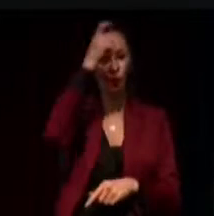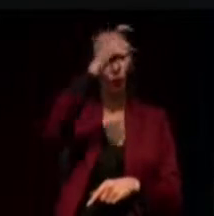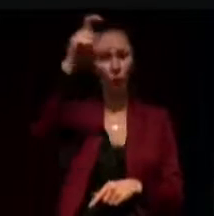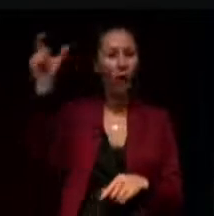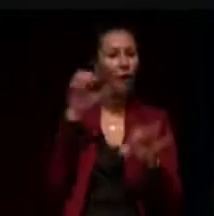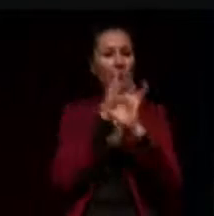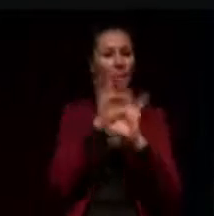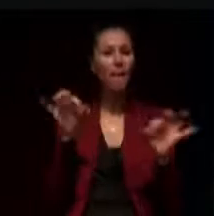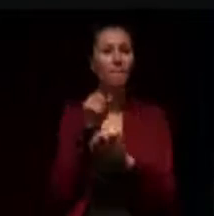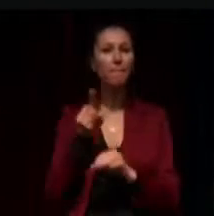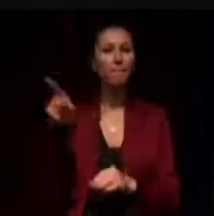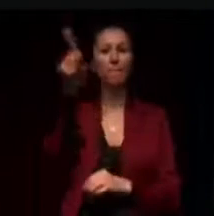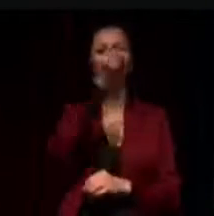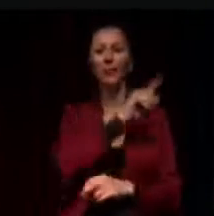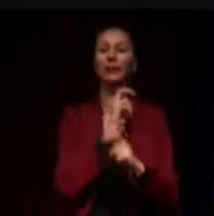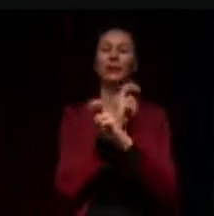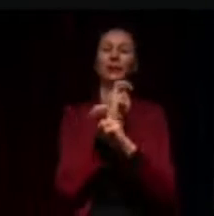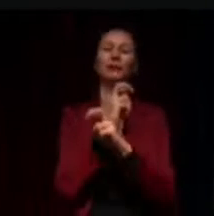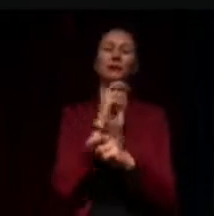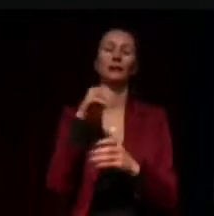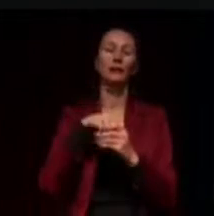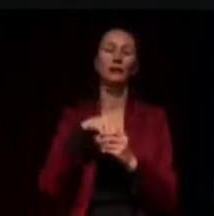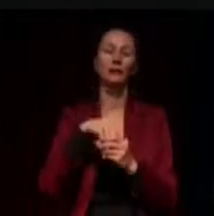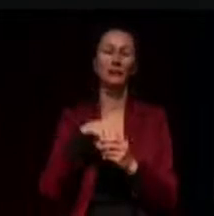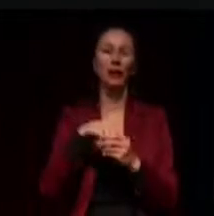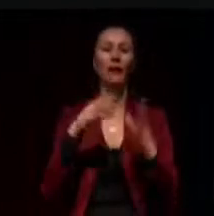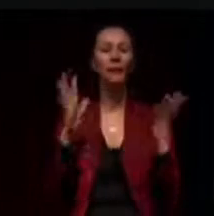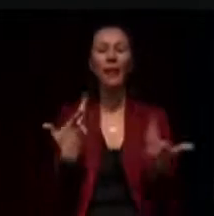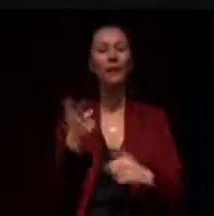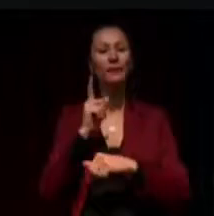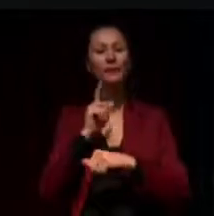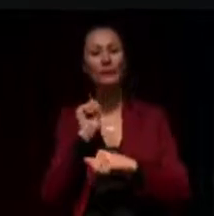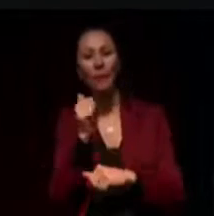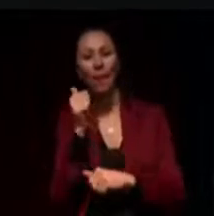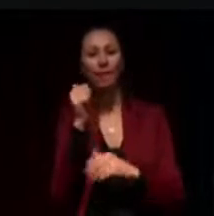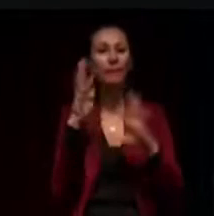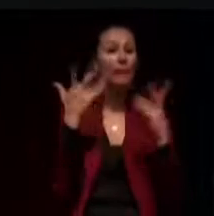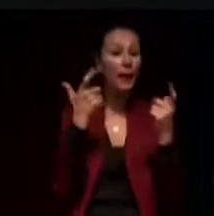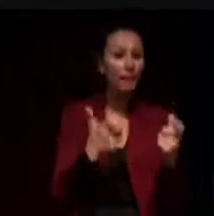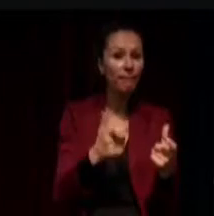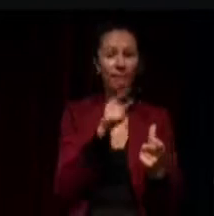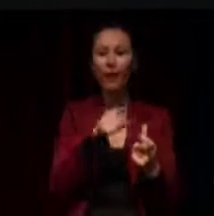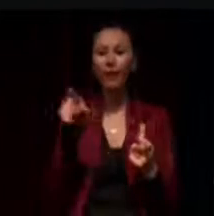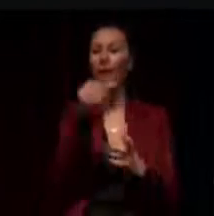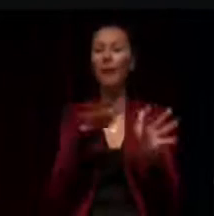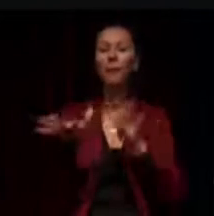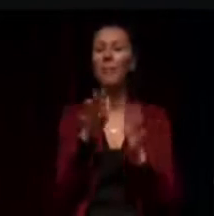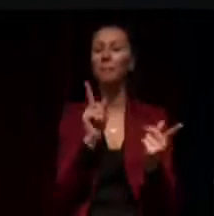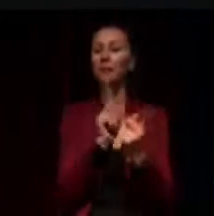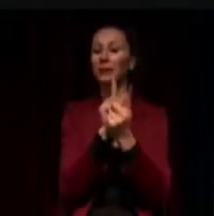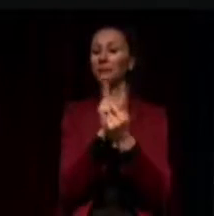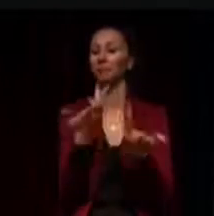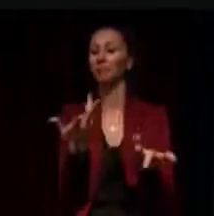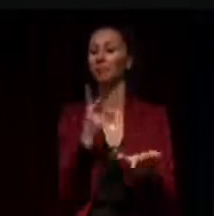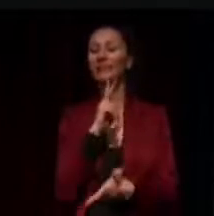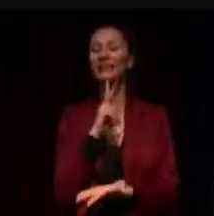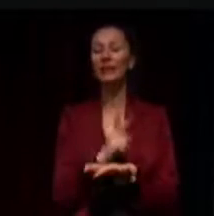Türkiye'nin tamamı risk altındadır. Ne zaman, nerede depremle karşılaşacağımızı kesin